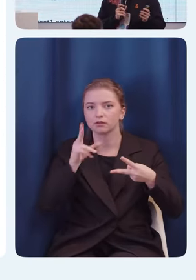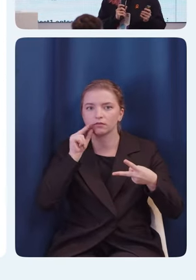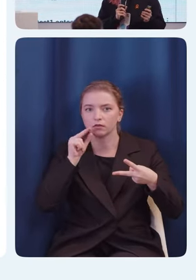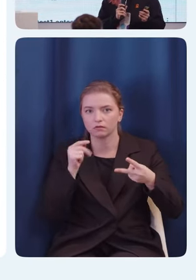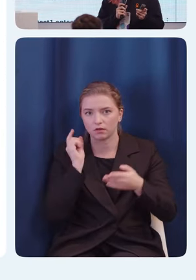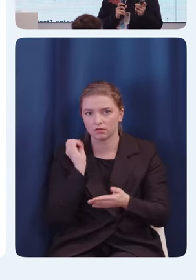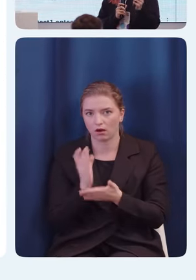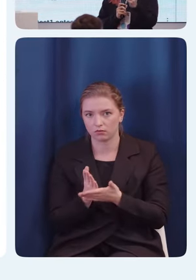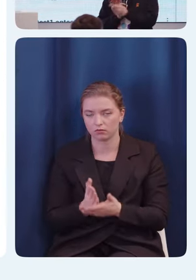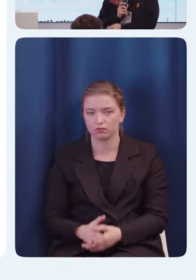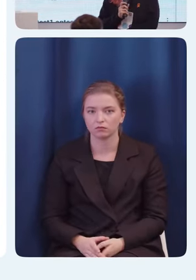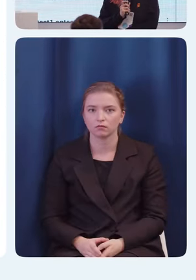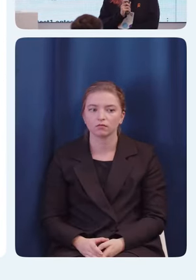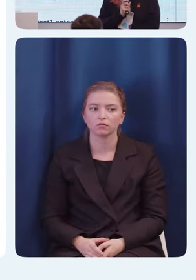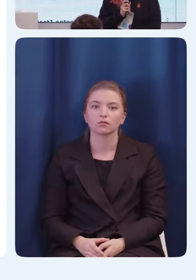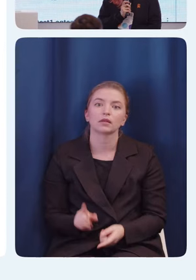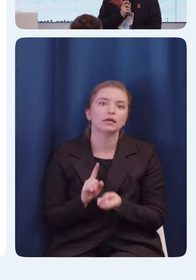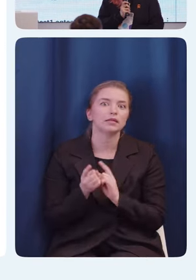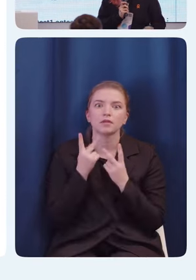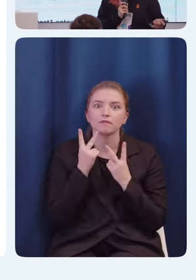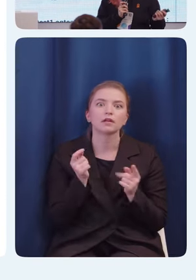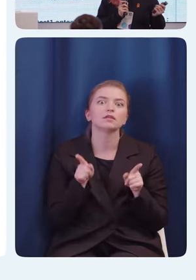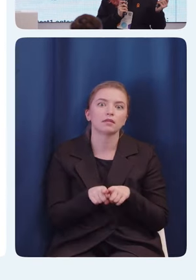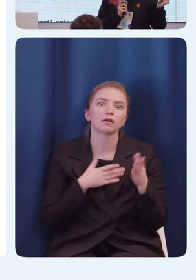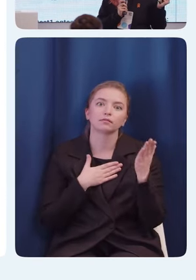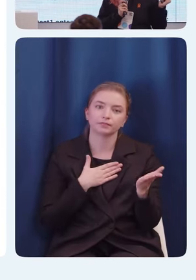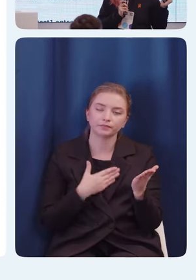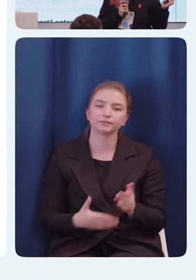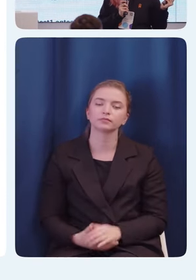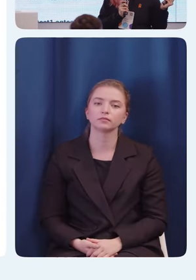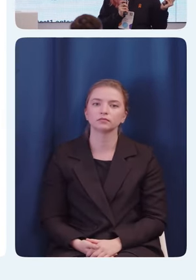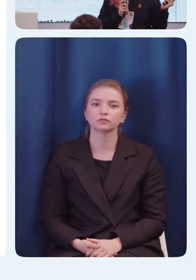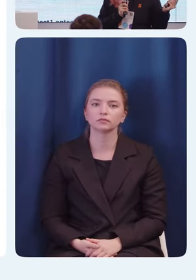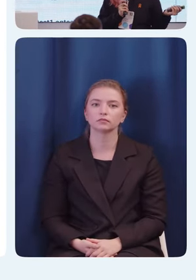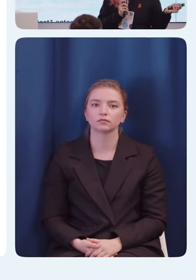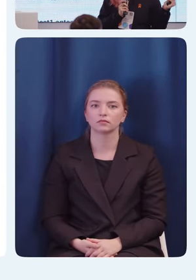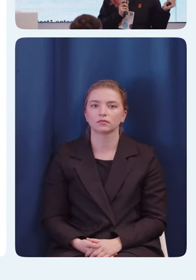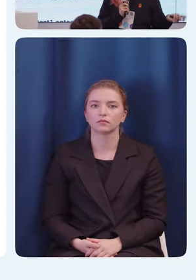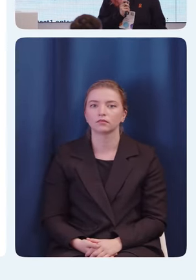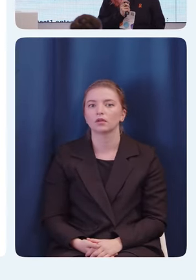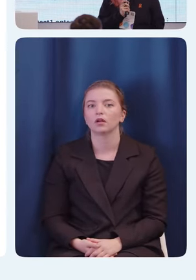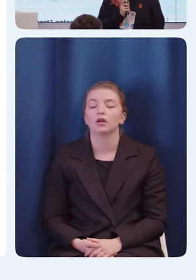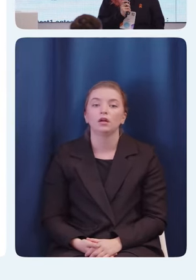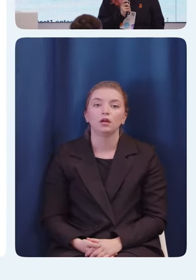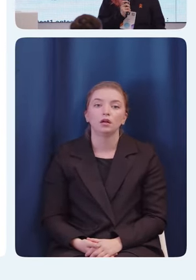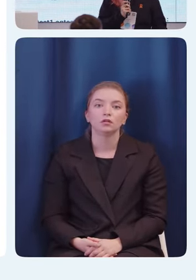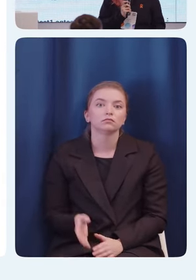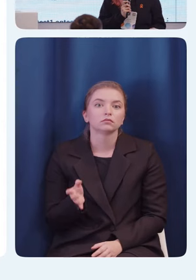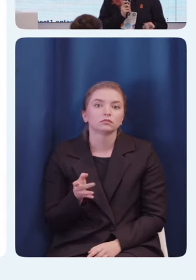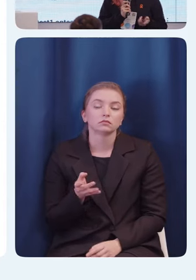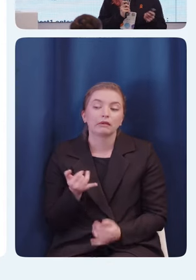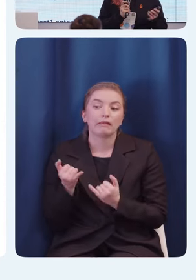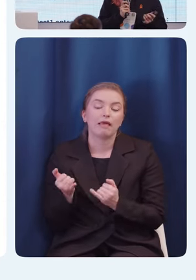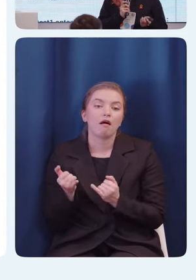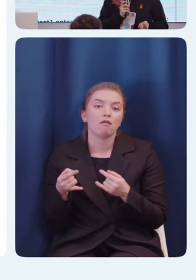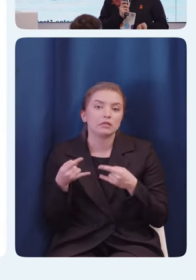Так. Изменения выглядят теперь следующим образом. То есть для работы со скринридером ничего не поменялось,